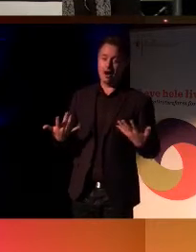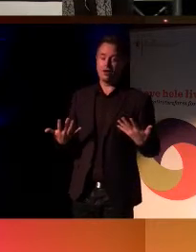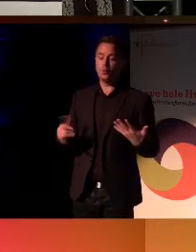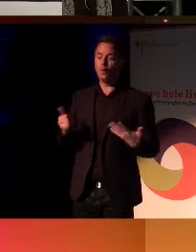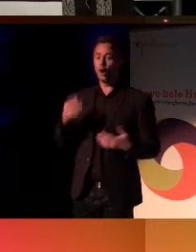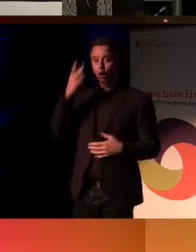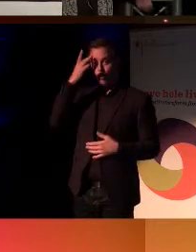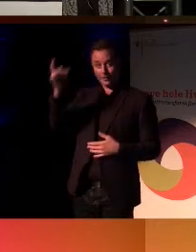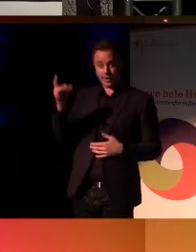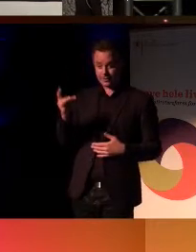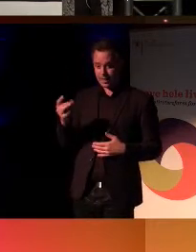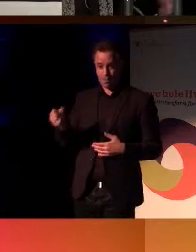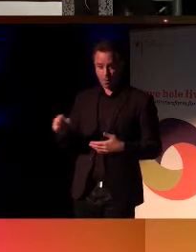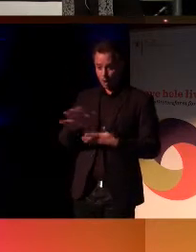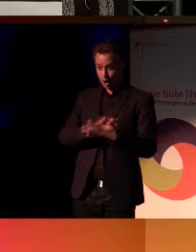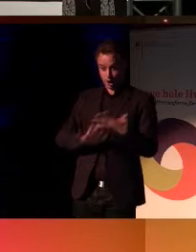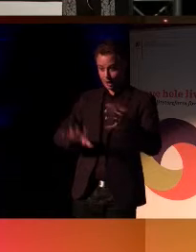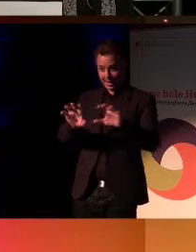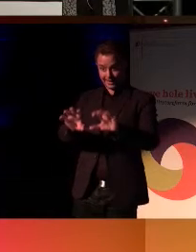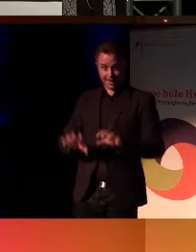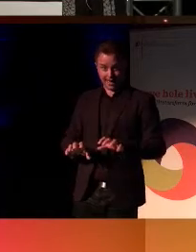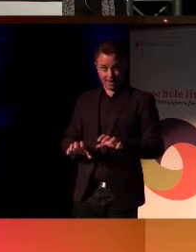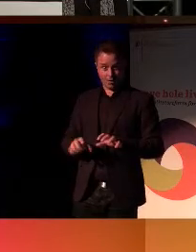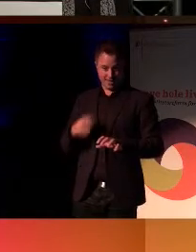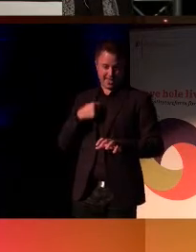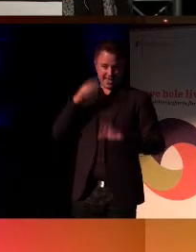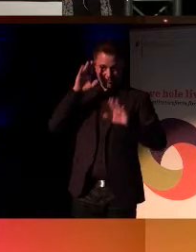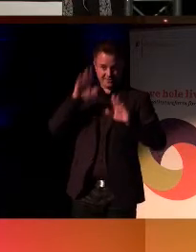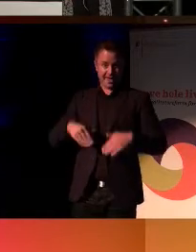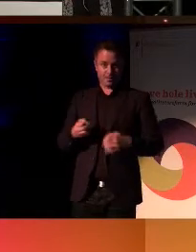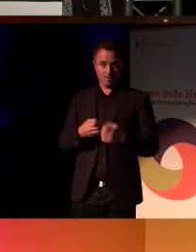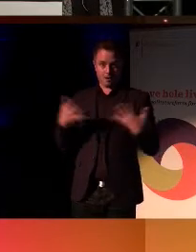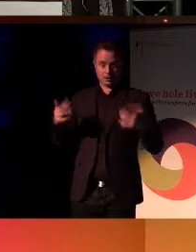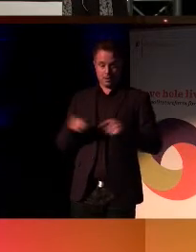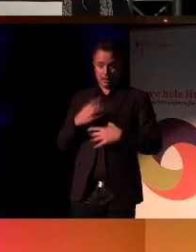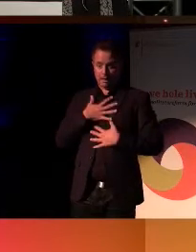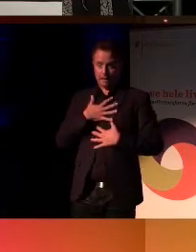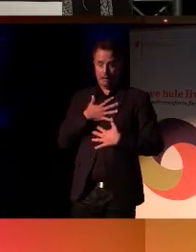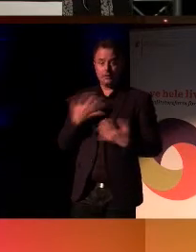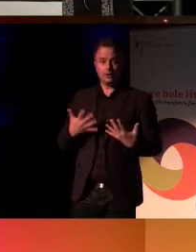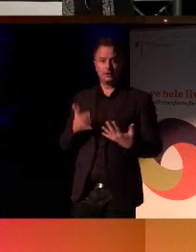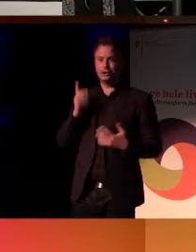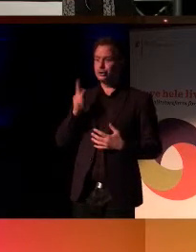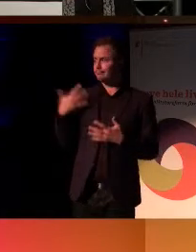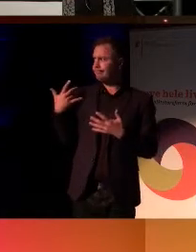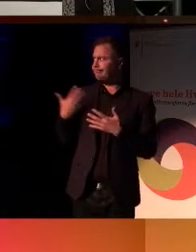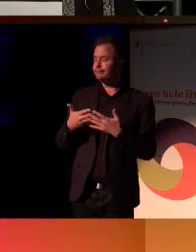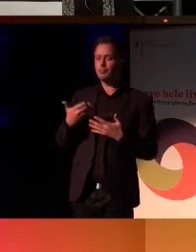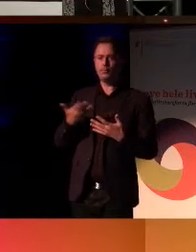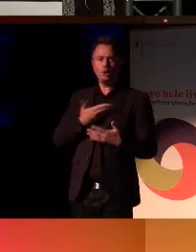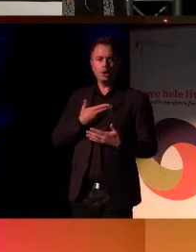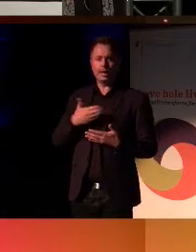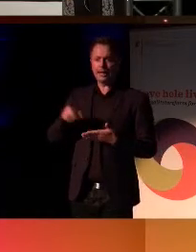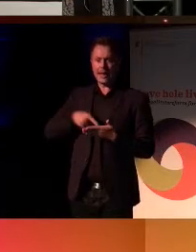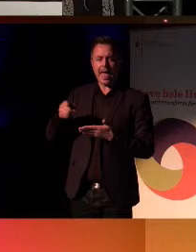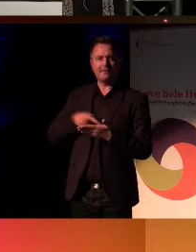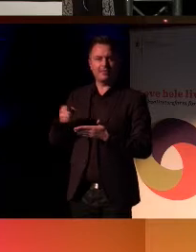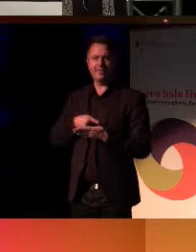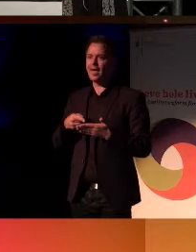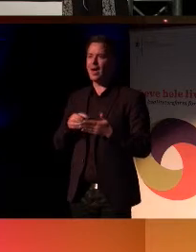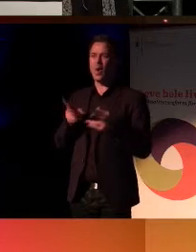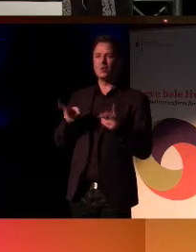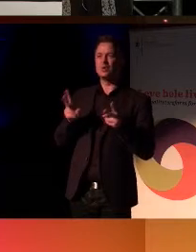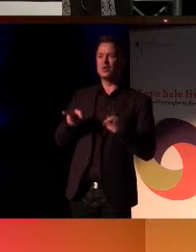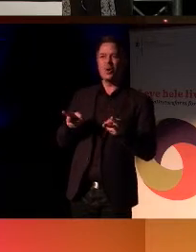Og da vet jeg at mange får litt sånn lettere atopiske fornemmelser. Og liksom, vi har vært igjennom mange krevende og ikke fullt